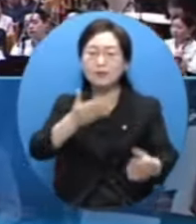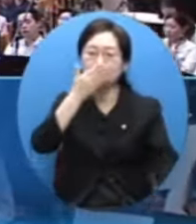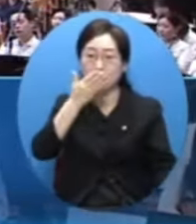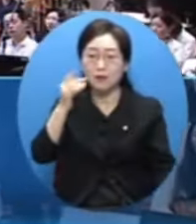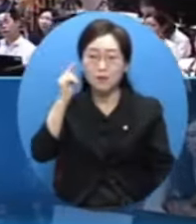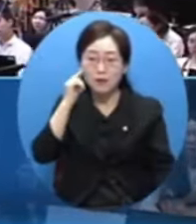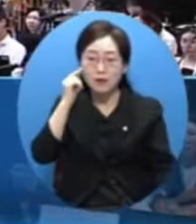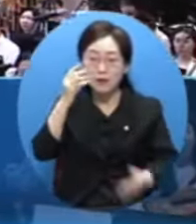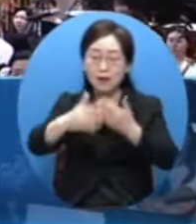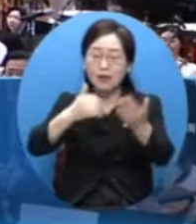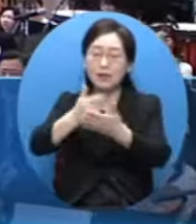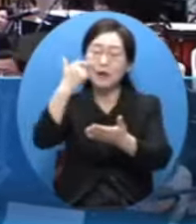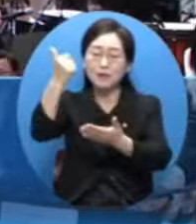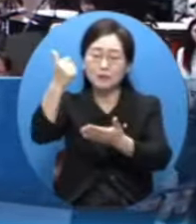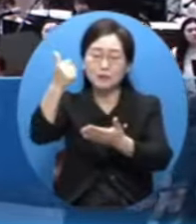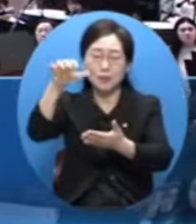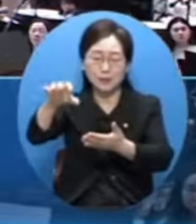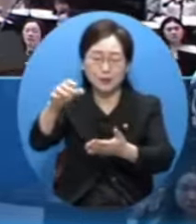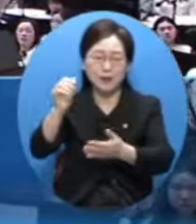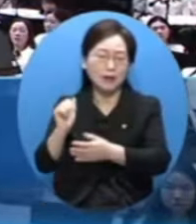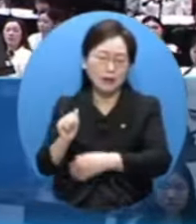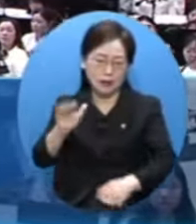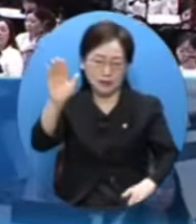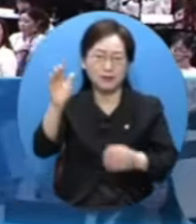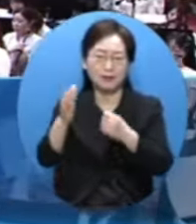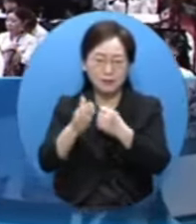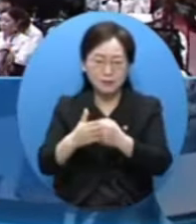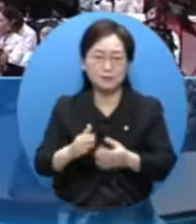내가 아버지께로 감이라.